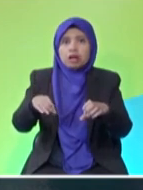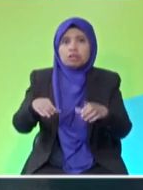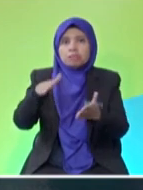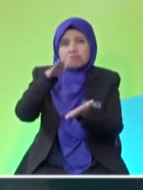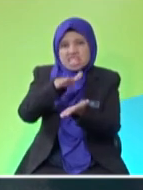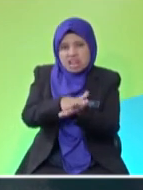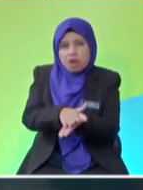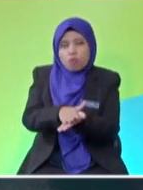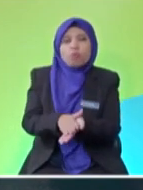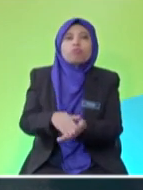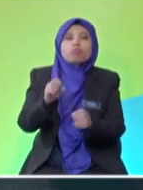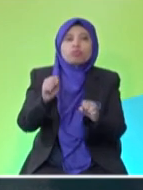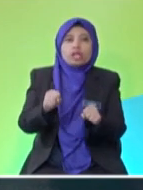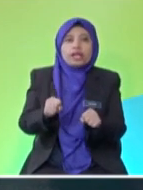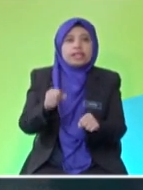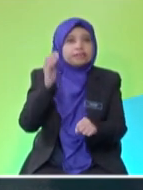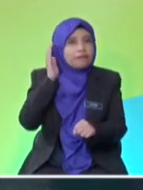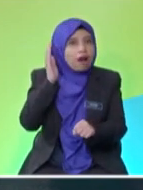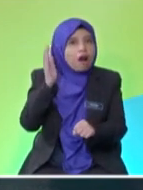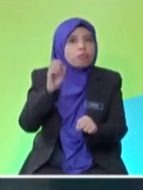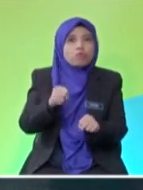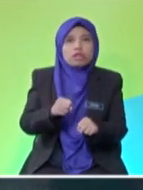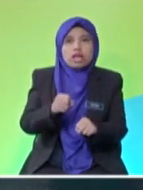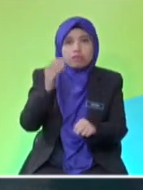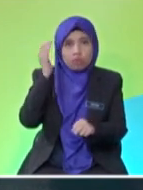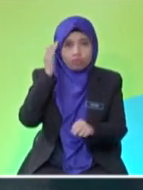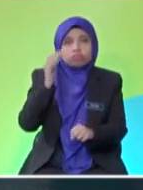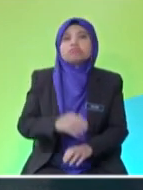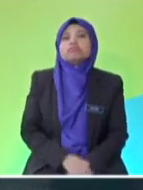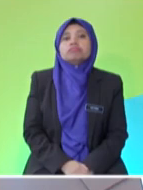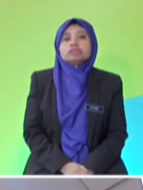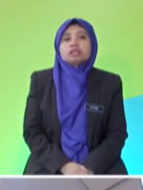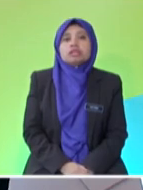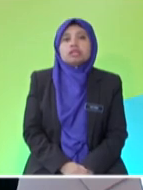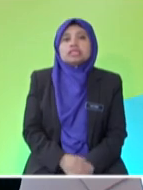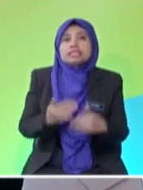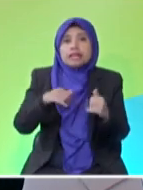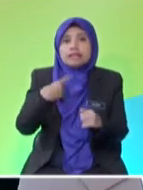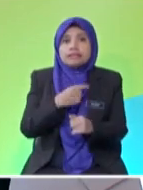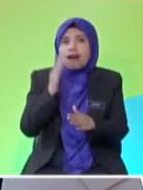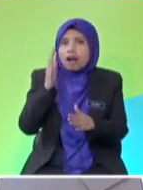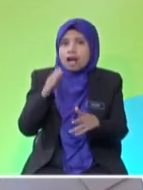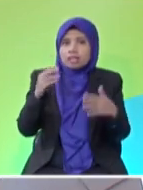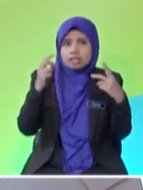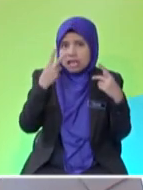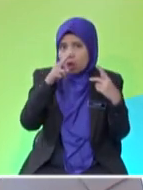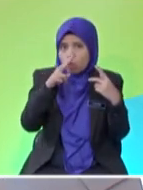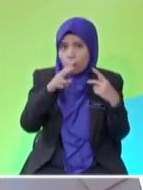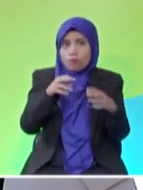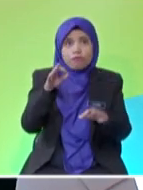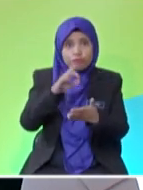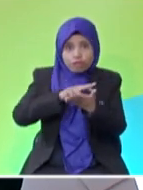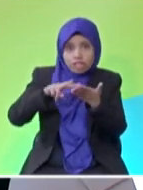tahu keadaan tersebut Oke jadi sekarang kita akan perhatikan satu video ini